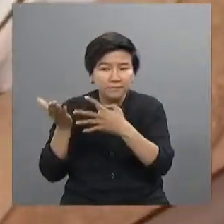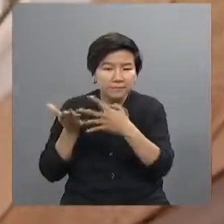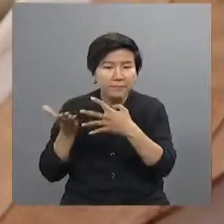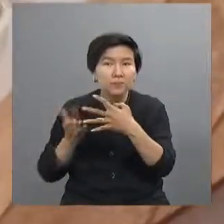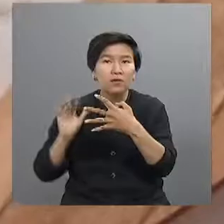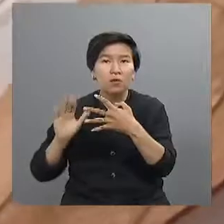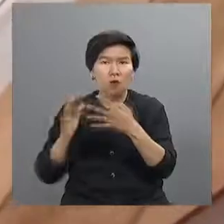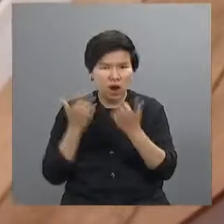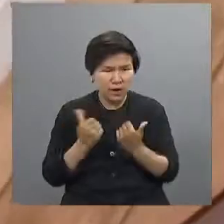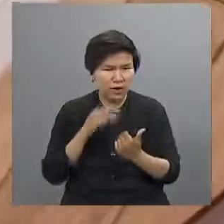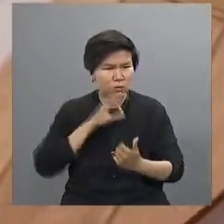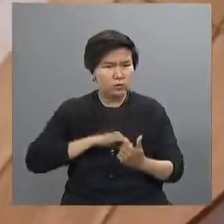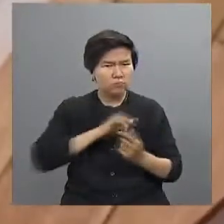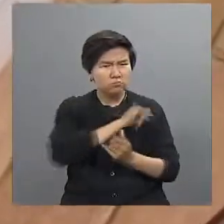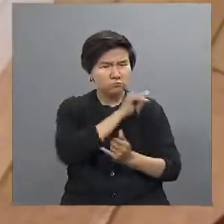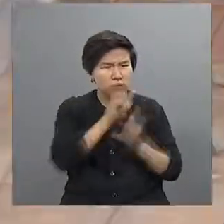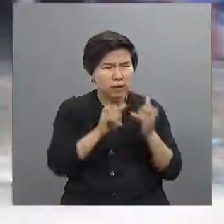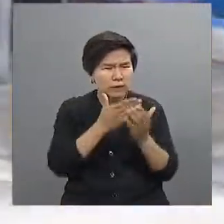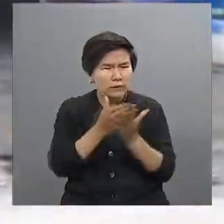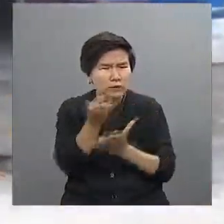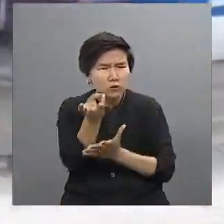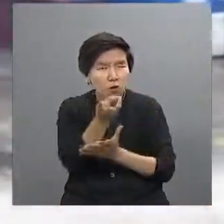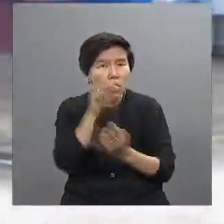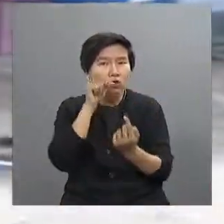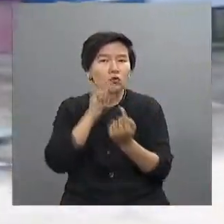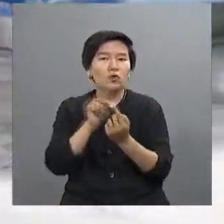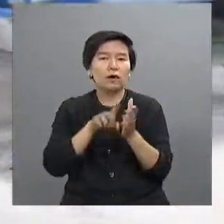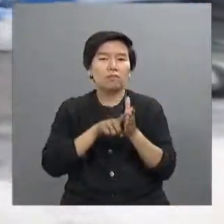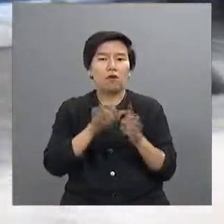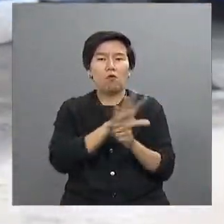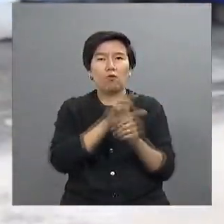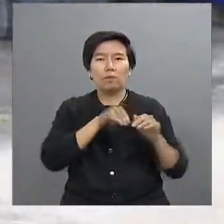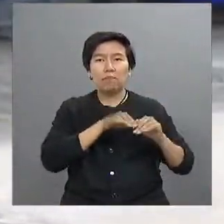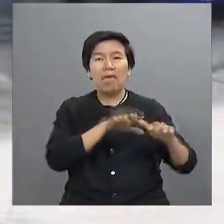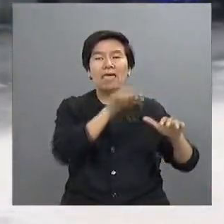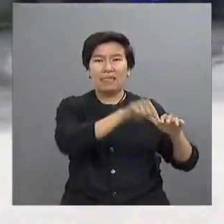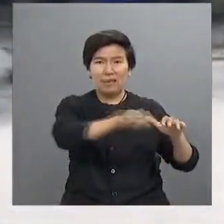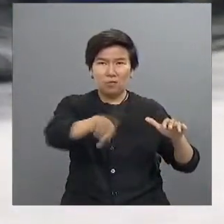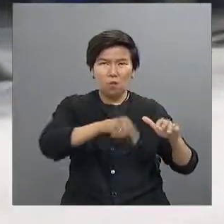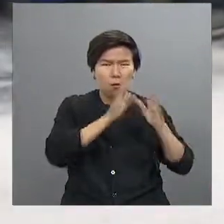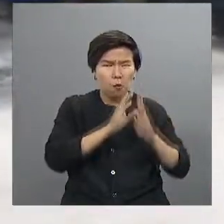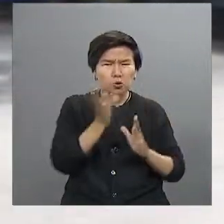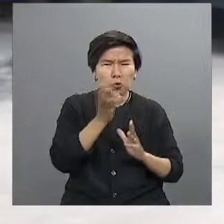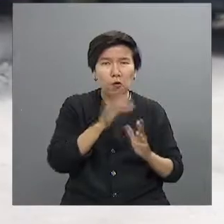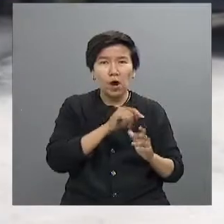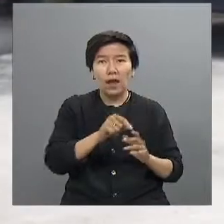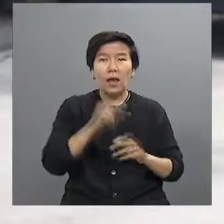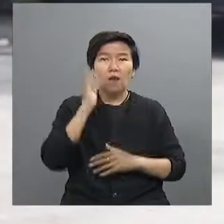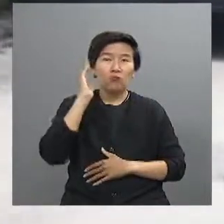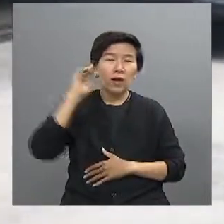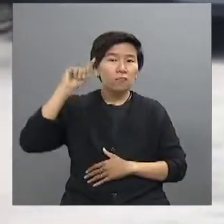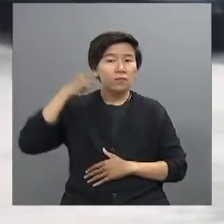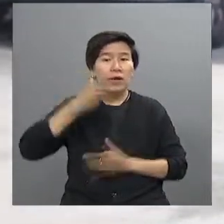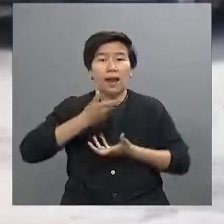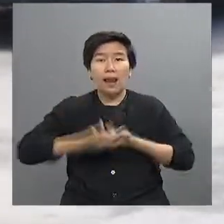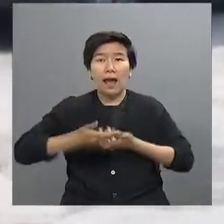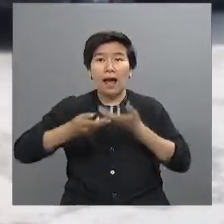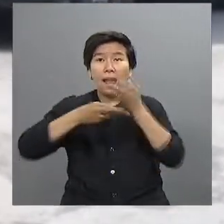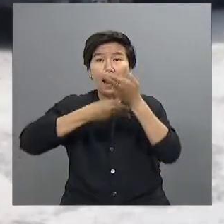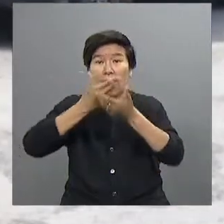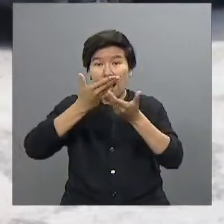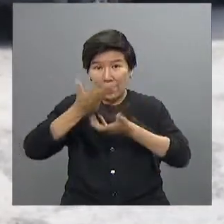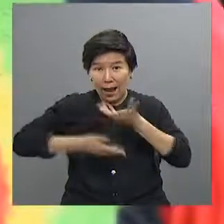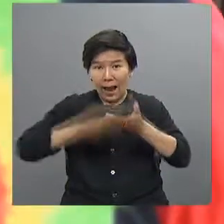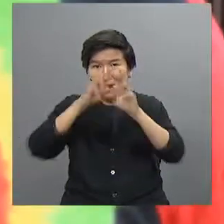าเพราะอยู่ในช่วงโรคระบาดโควิด-19 ทำให้พ่อค้าแม่ค้านำอาหารมาขายในช่วงนี้ไม่มากนัก